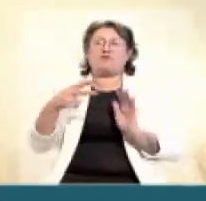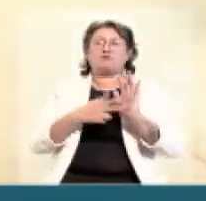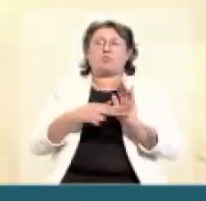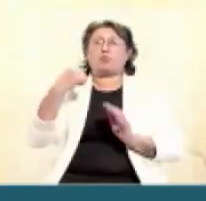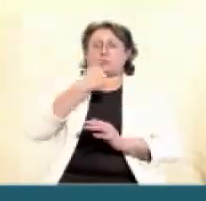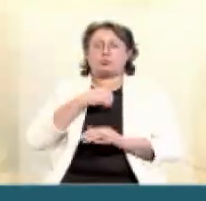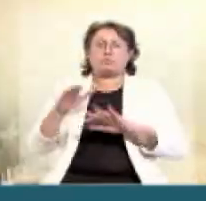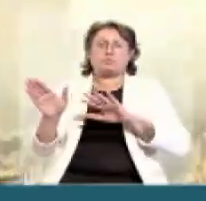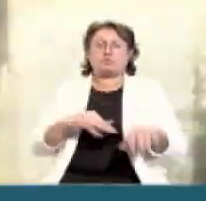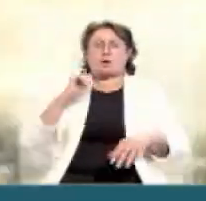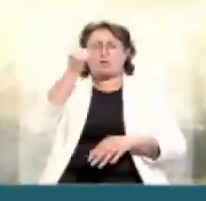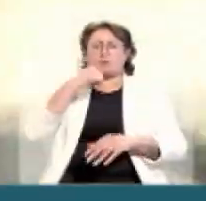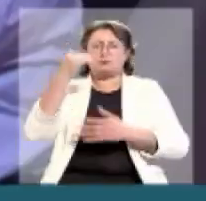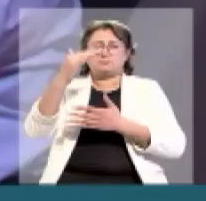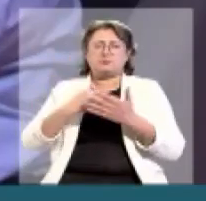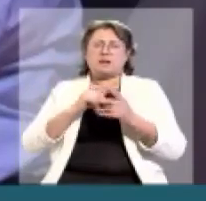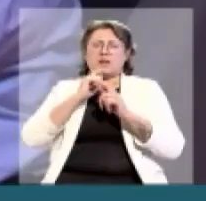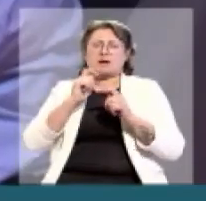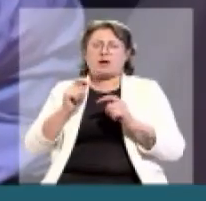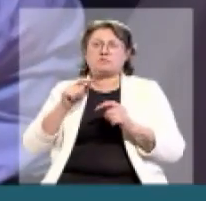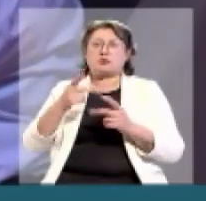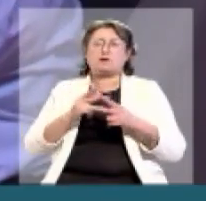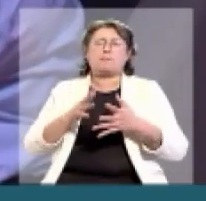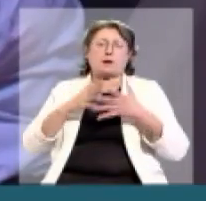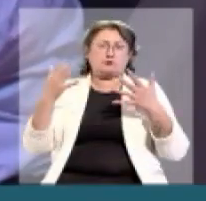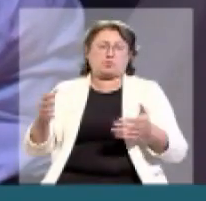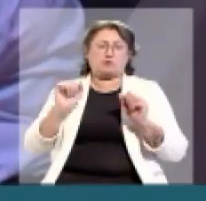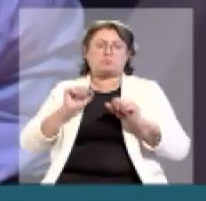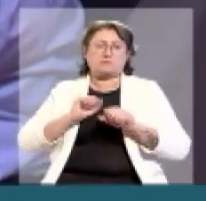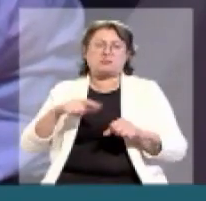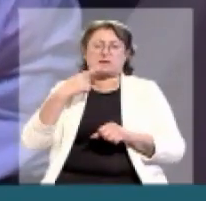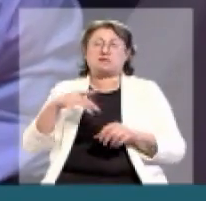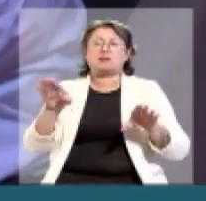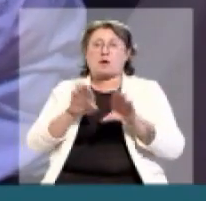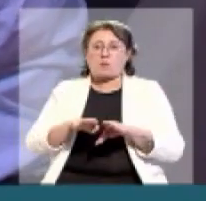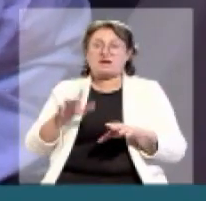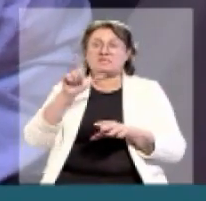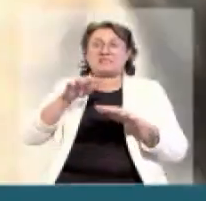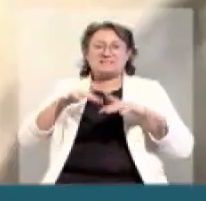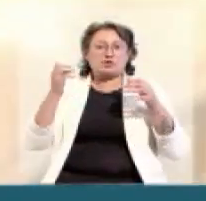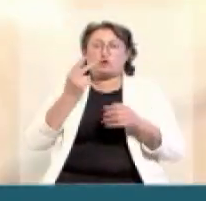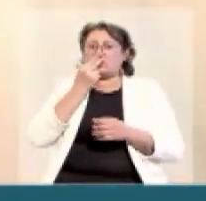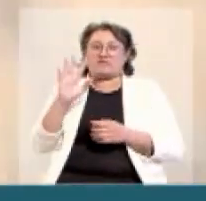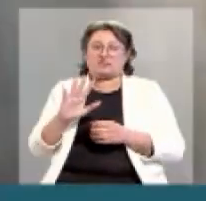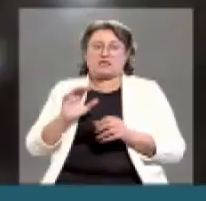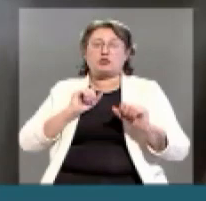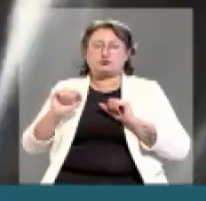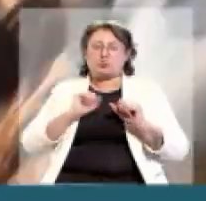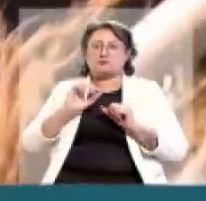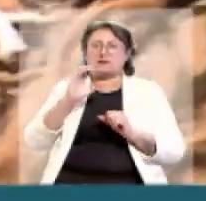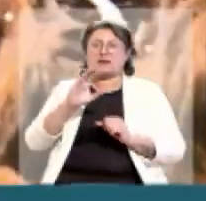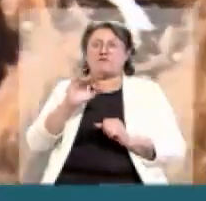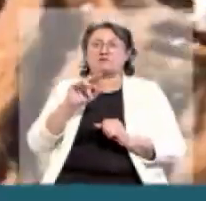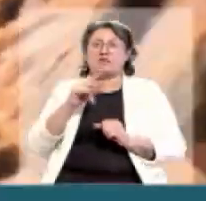2008 году. Спустя годы список наград у постановки огромный. Можно смело сказать, такого зрители еще не видели. Режиссер